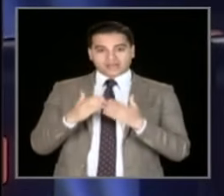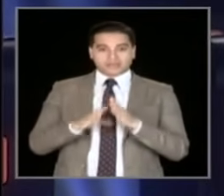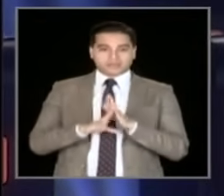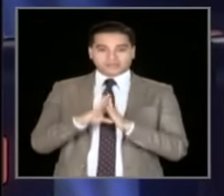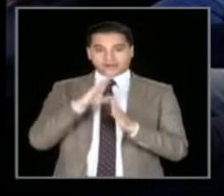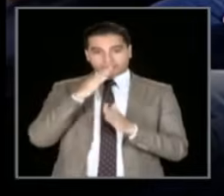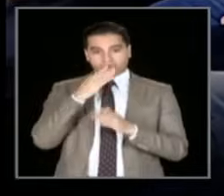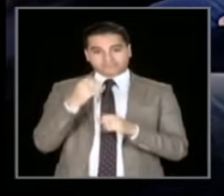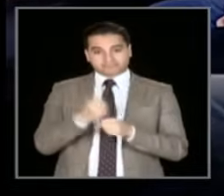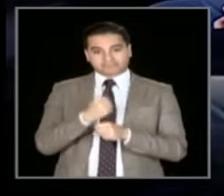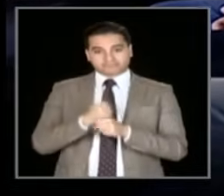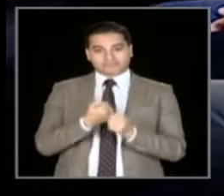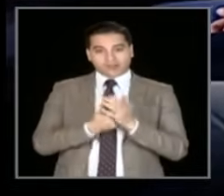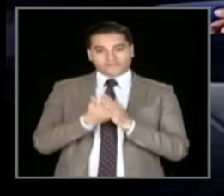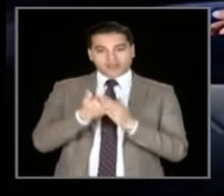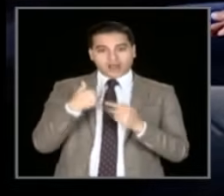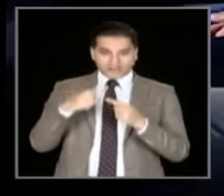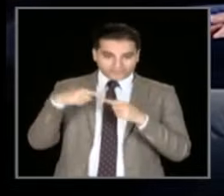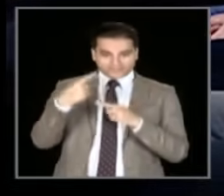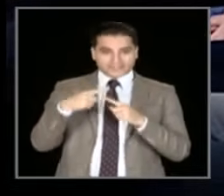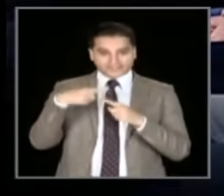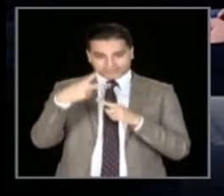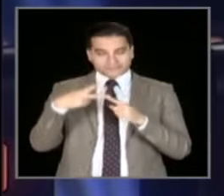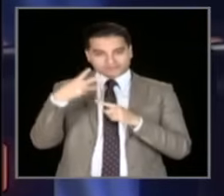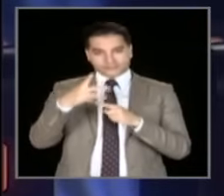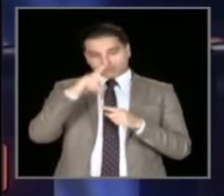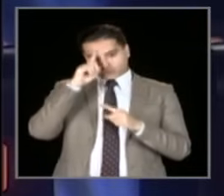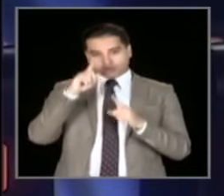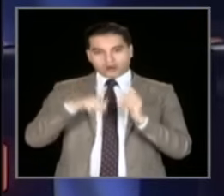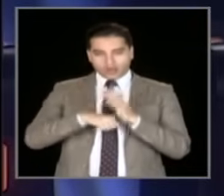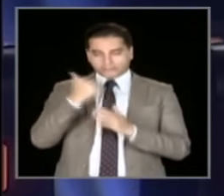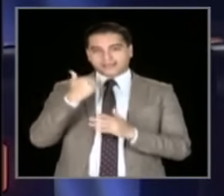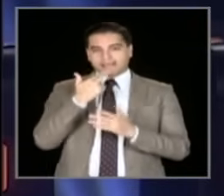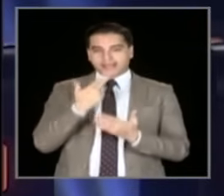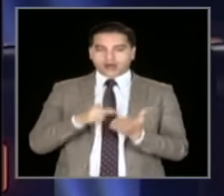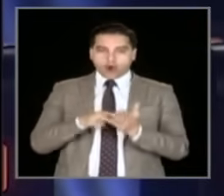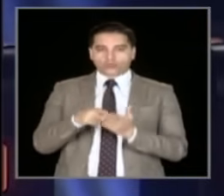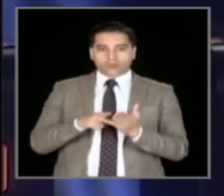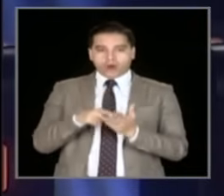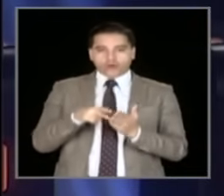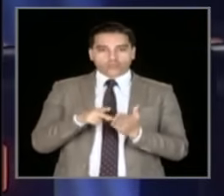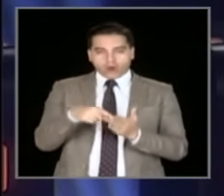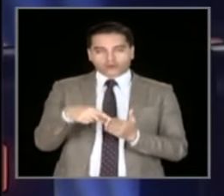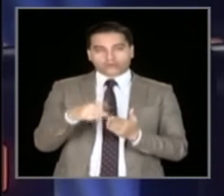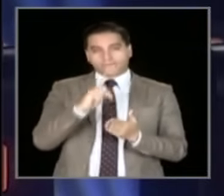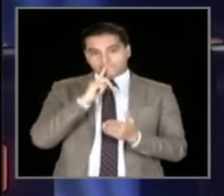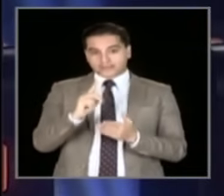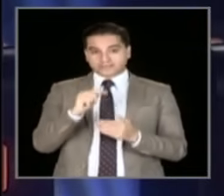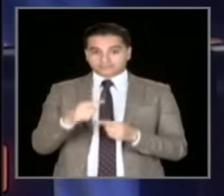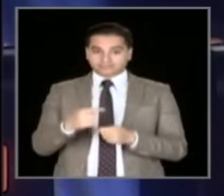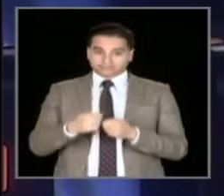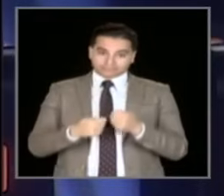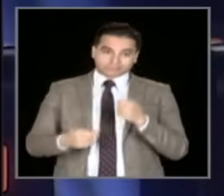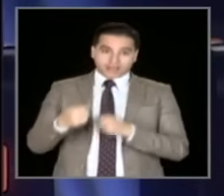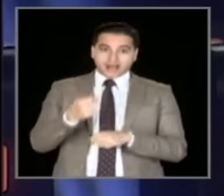دي. فعلا أنا كنت بمشي كل مرحلة اللي هو إن شاء الله هنعدي التصفيات، اللي هو كل خطوة بخطوة، مباراة مباراة. ففكرة إن إحنا